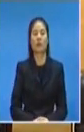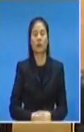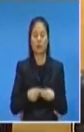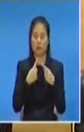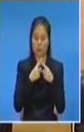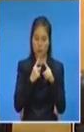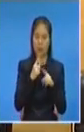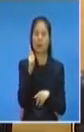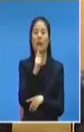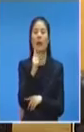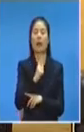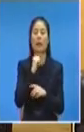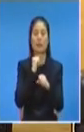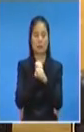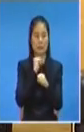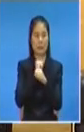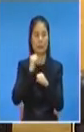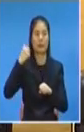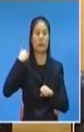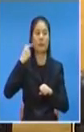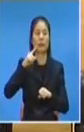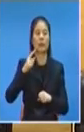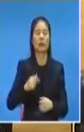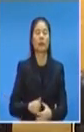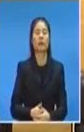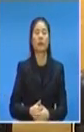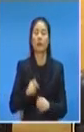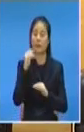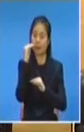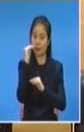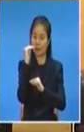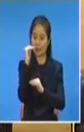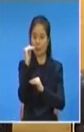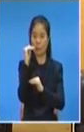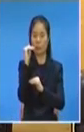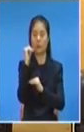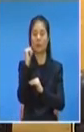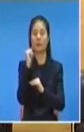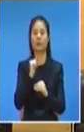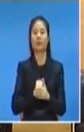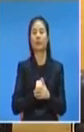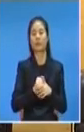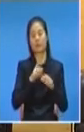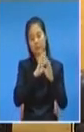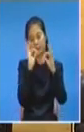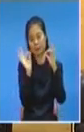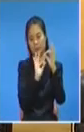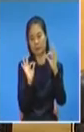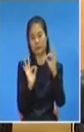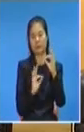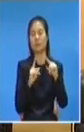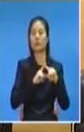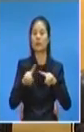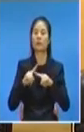ให้มีความเพื่อกำหนดกรอบและรายละเอียดมากขึ้นเนี่ยเ